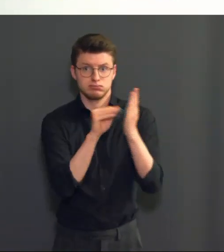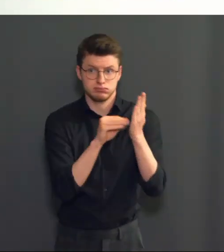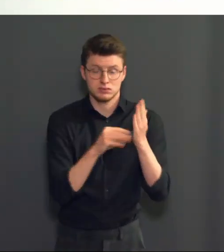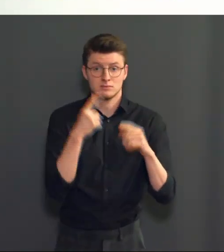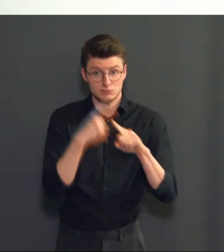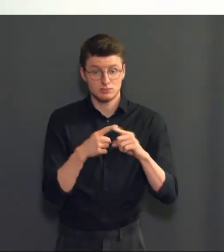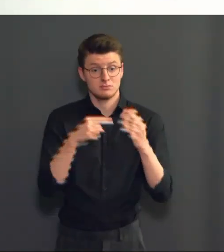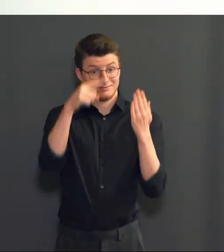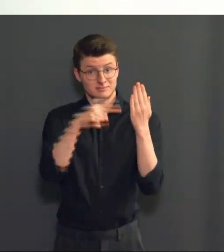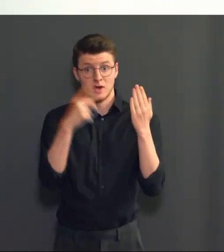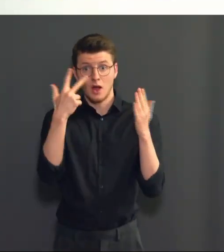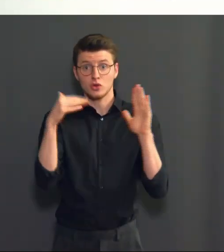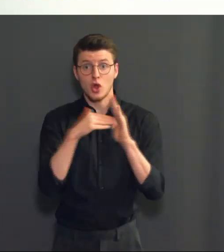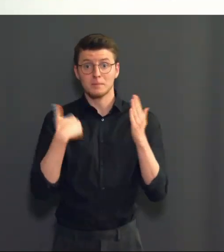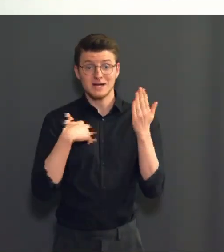hun prik.